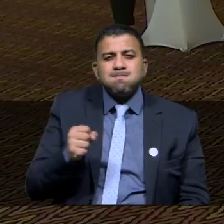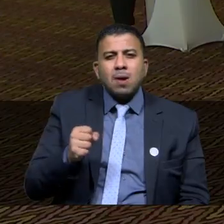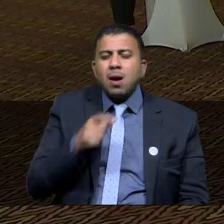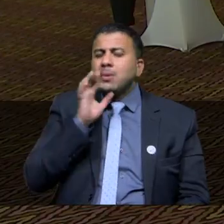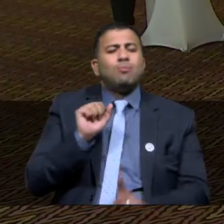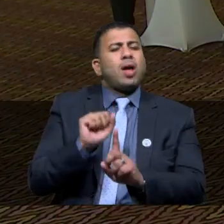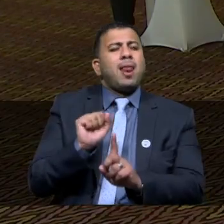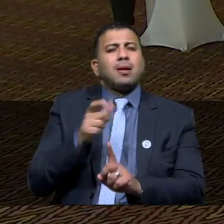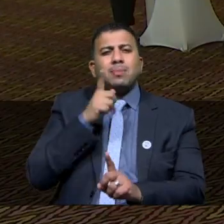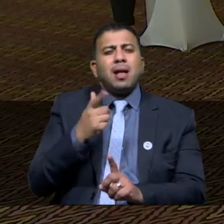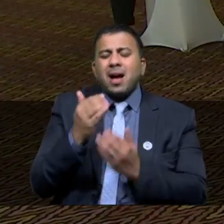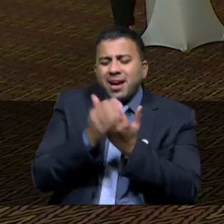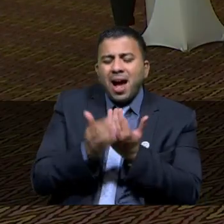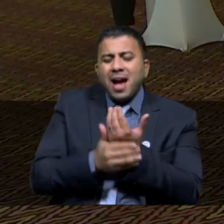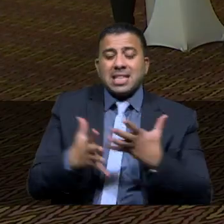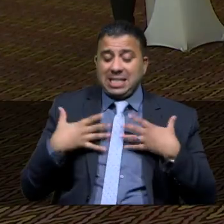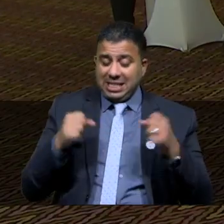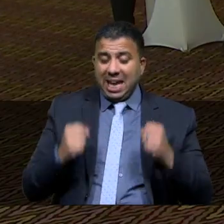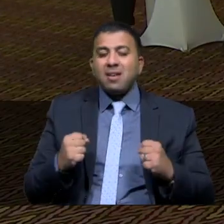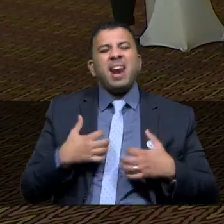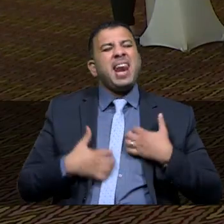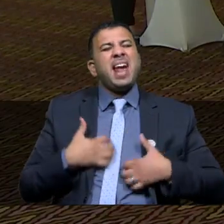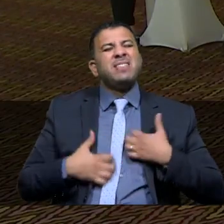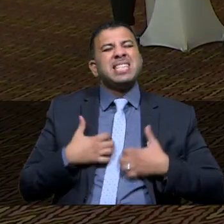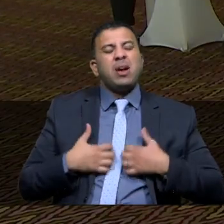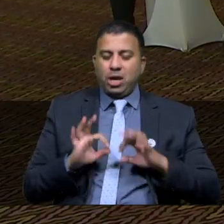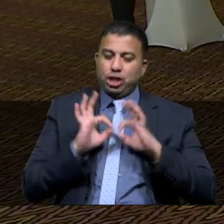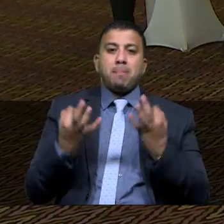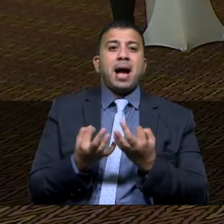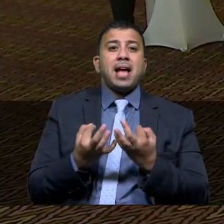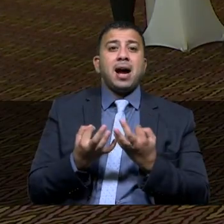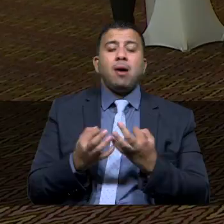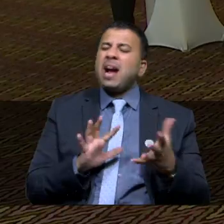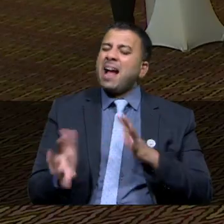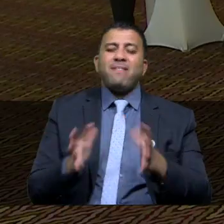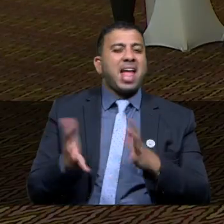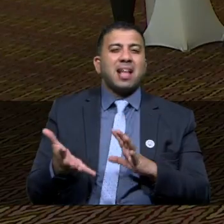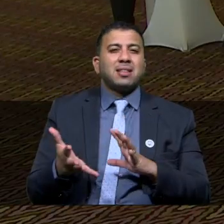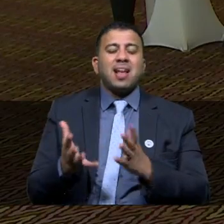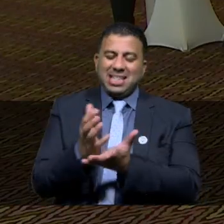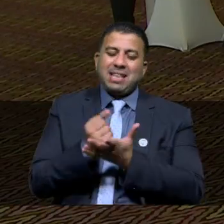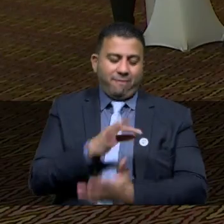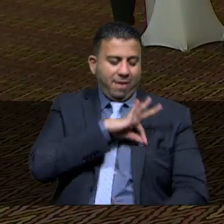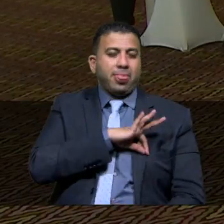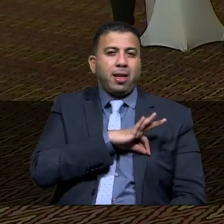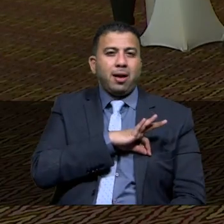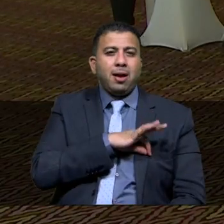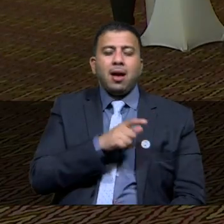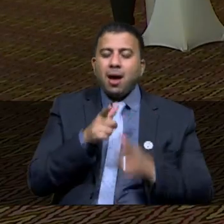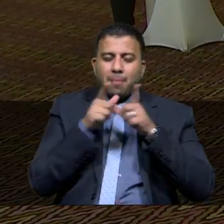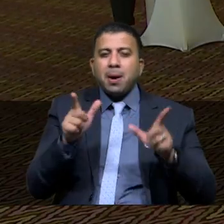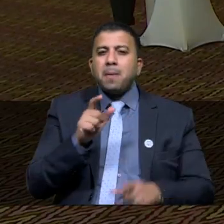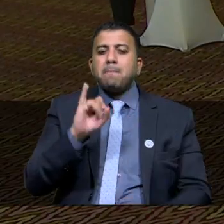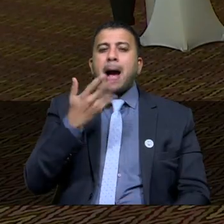والمتعلقة بالرعاية الصحية والنفسية والاجتماعية وكيفية الاستفادة منها. لأخبار دار